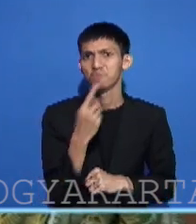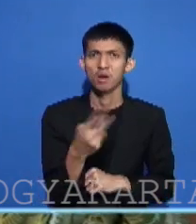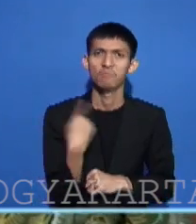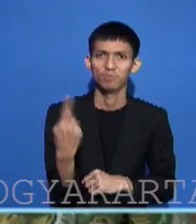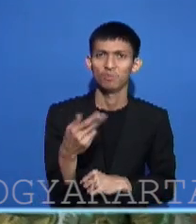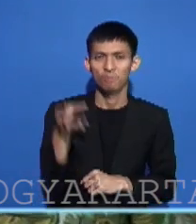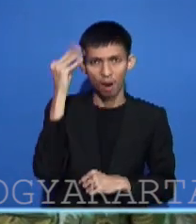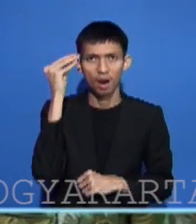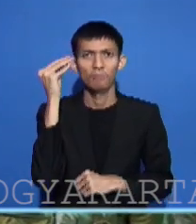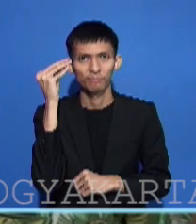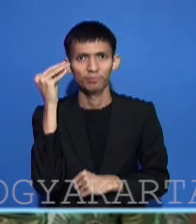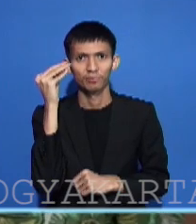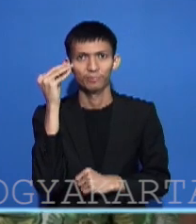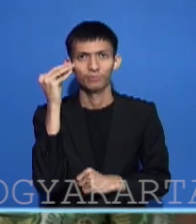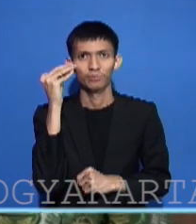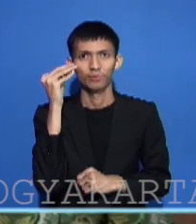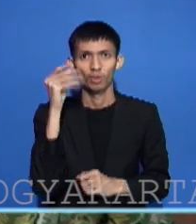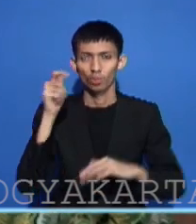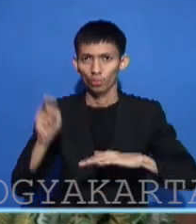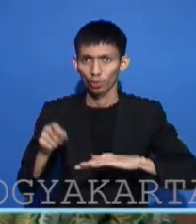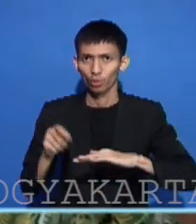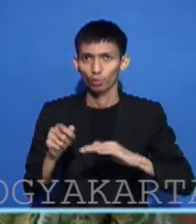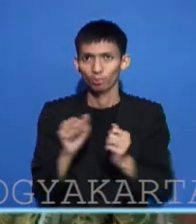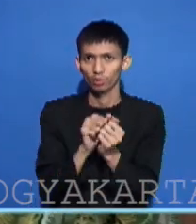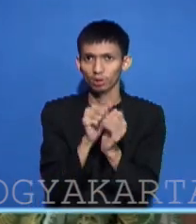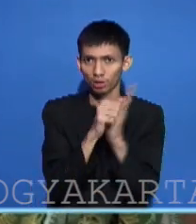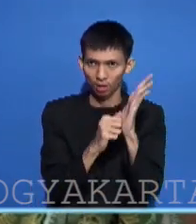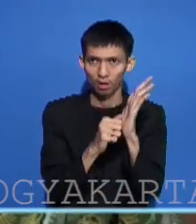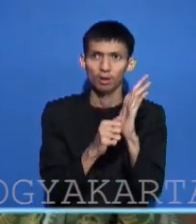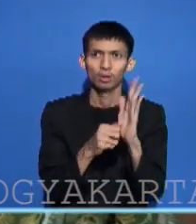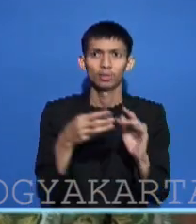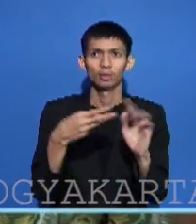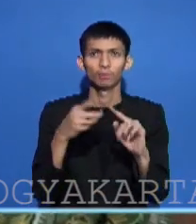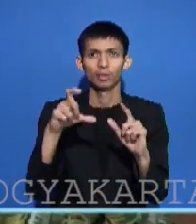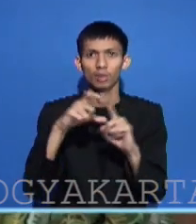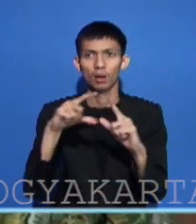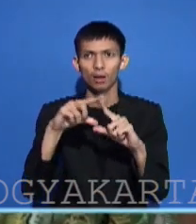tahu bahwa di hukum acara perdata masih ada